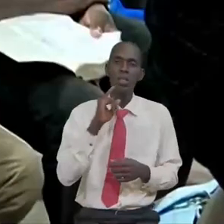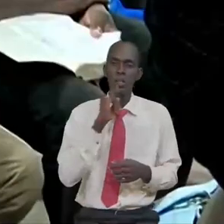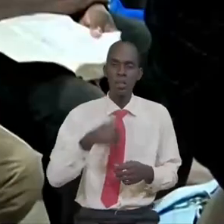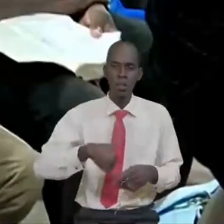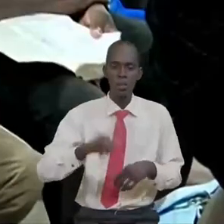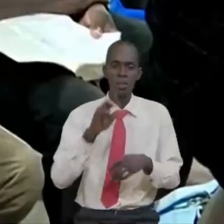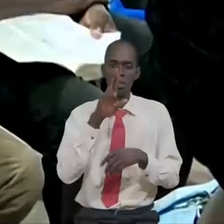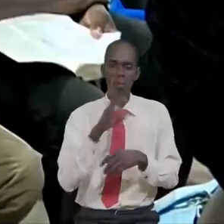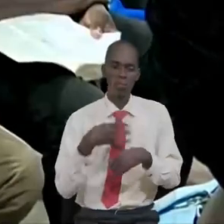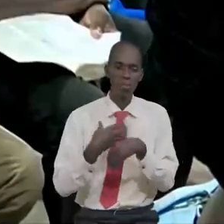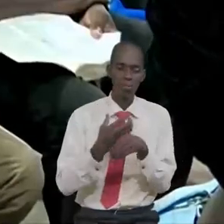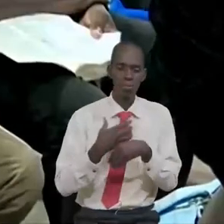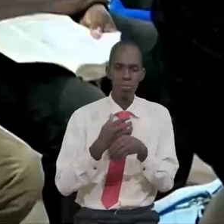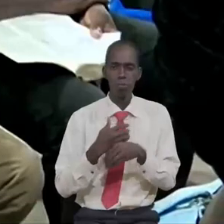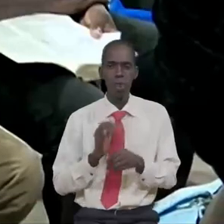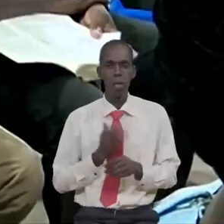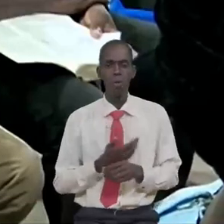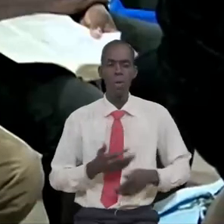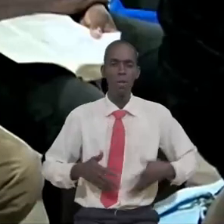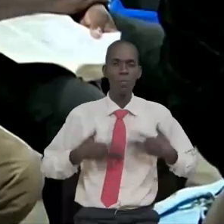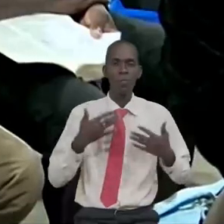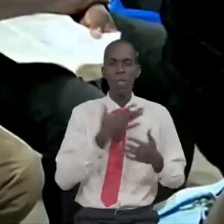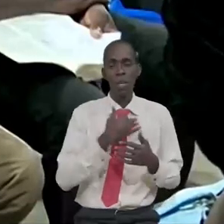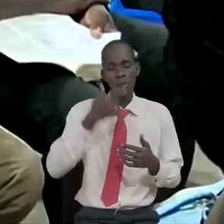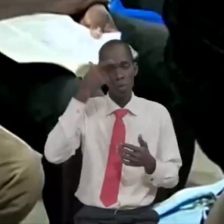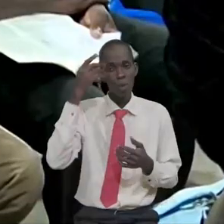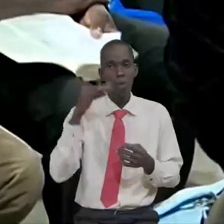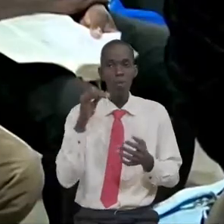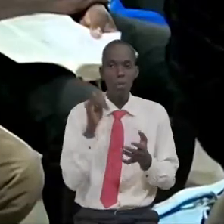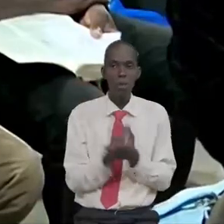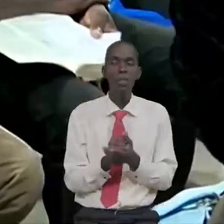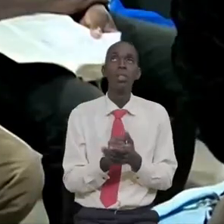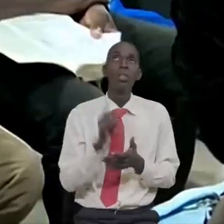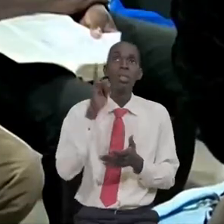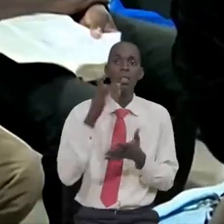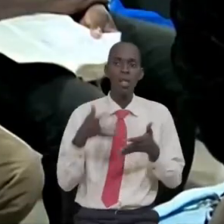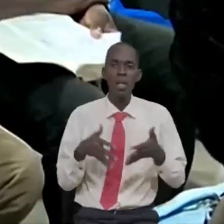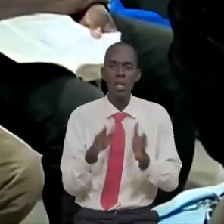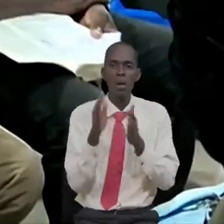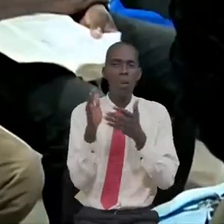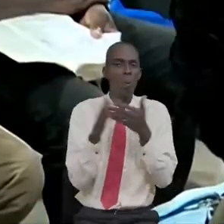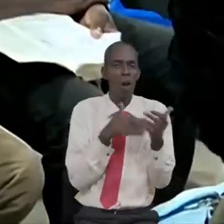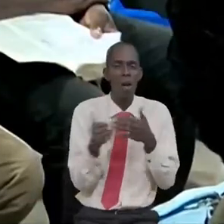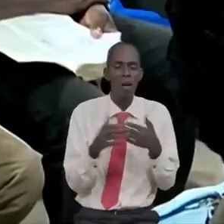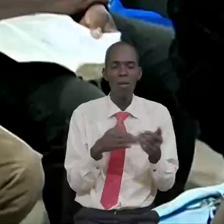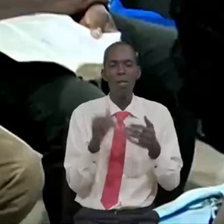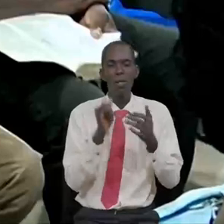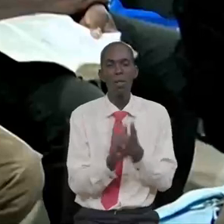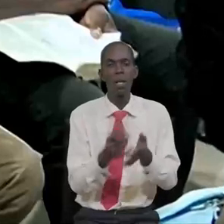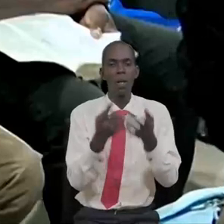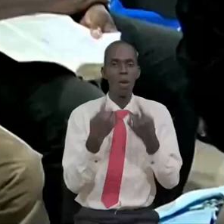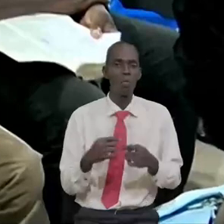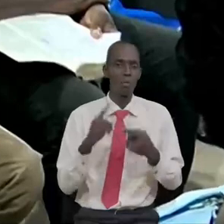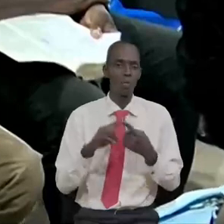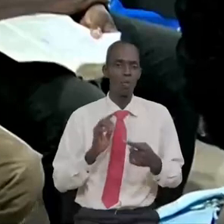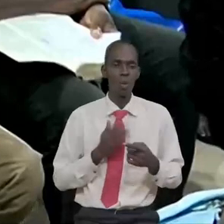raffine. Il est notre raffineur. À cause de cela, il permet à des choses d'arriver dans notre vie.